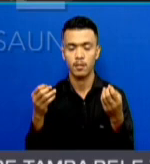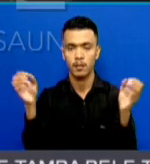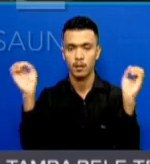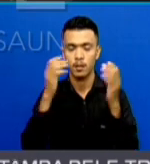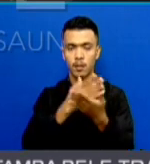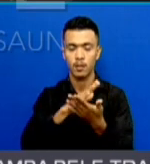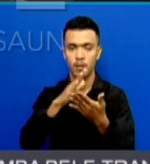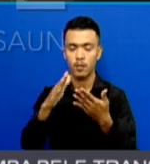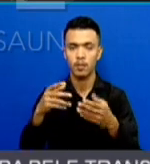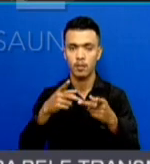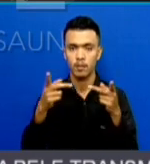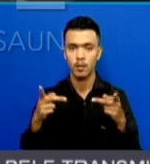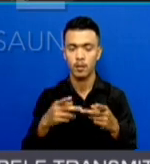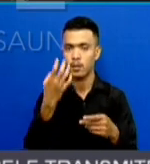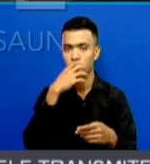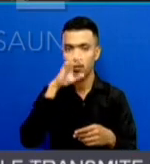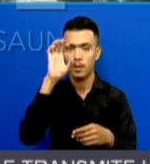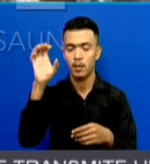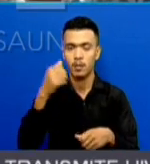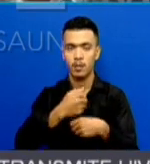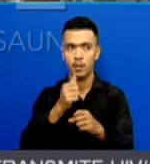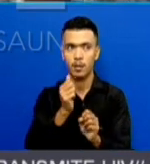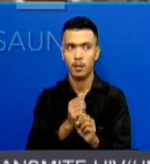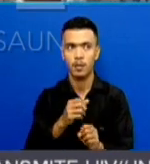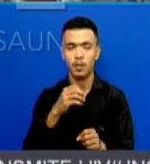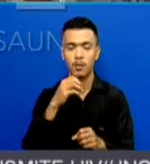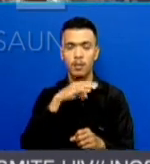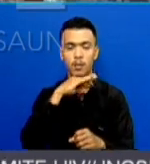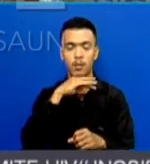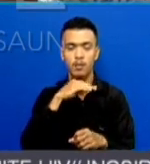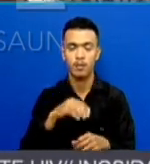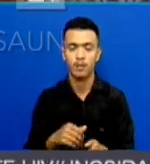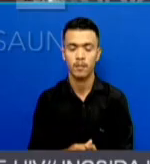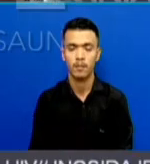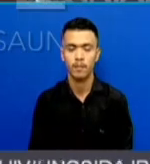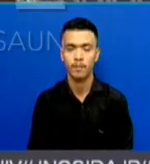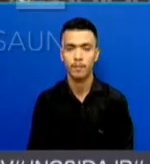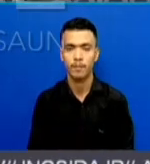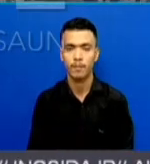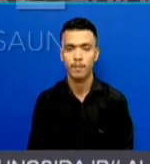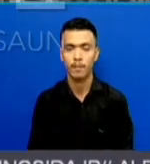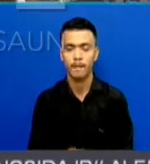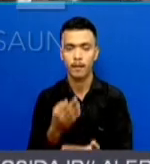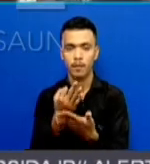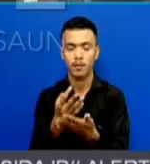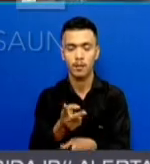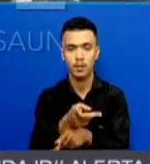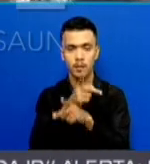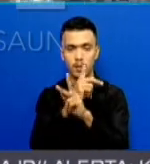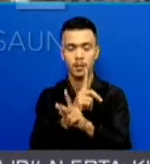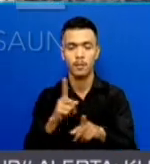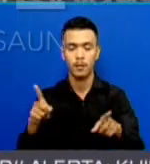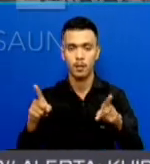ne are refere lor manas no halo rai rahon. Na kair soe di kona. Anta osa ni dene ambide bi kolega sernosa.